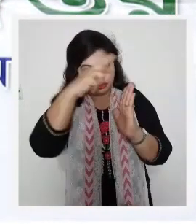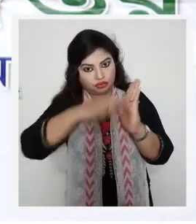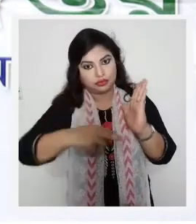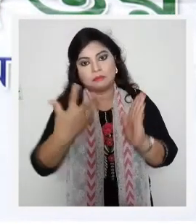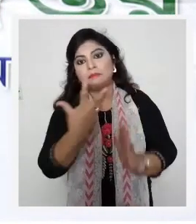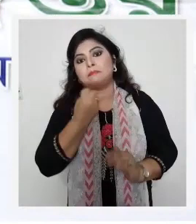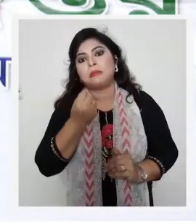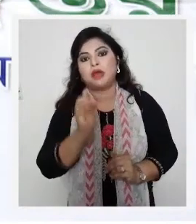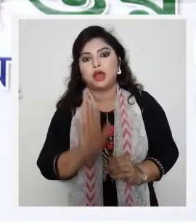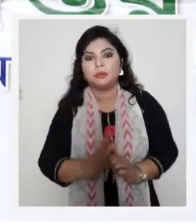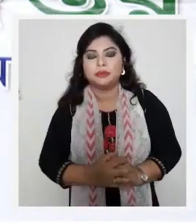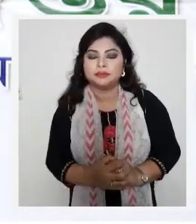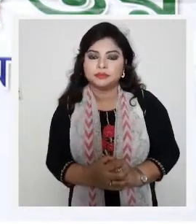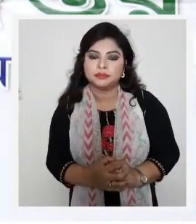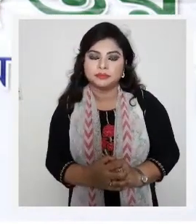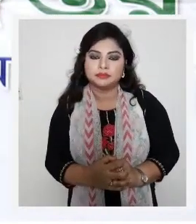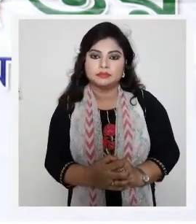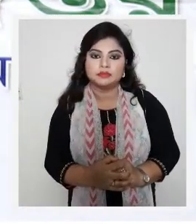www.dgh.gov.bd এবং